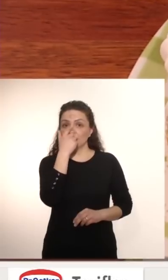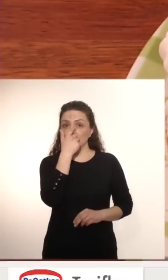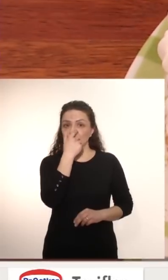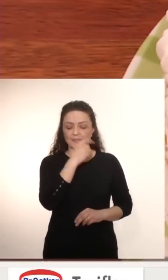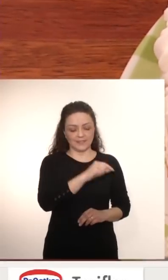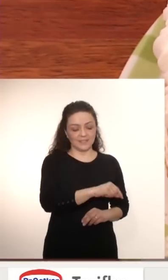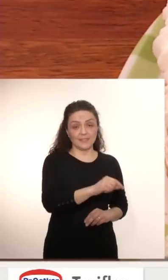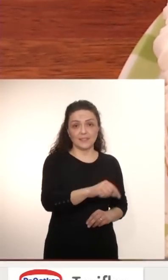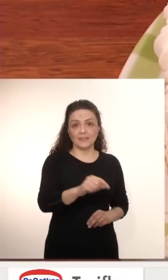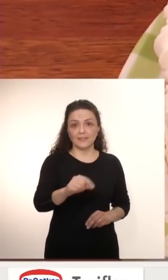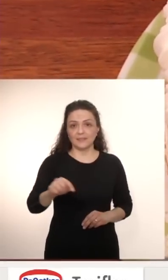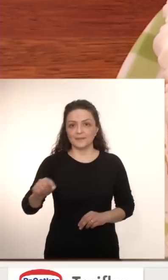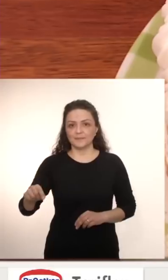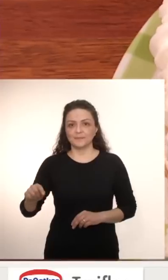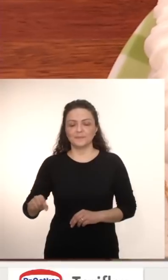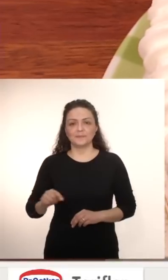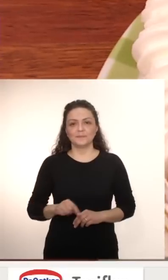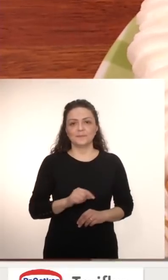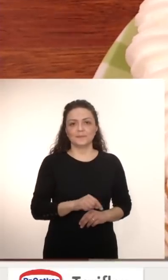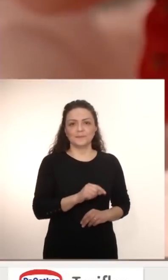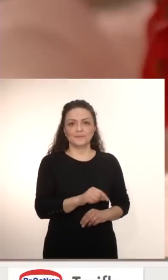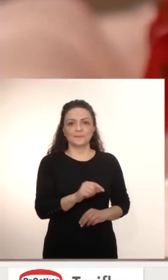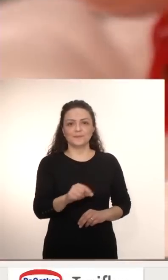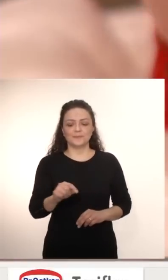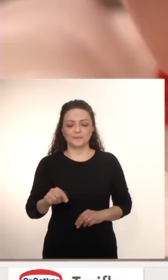Çilekleri sıralayın.